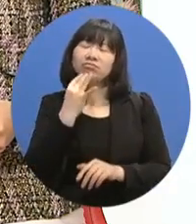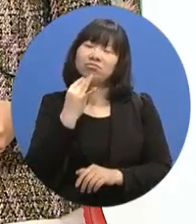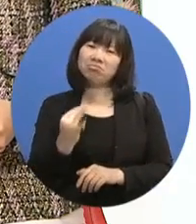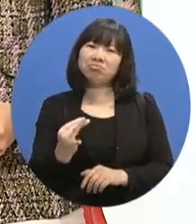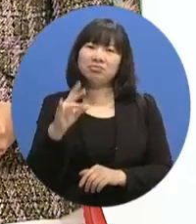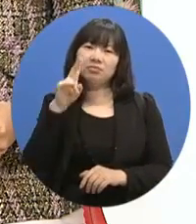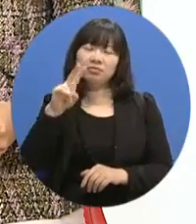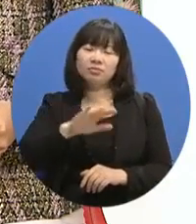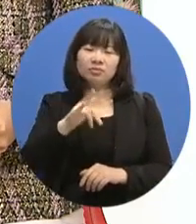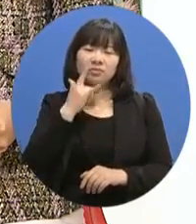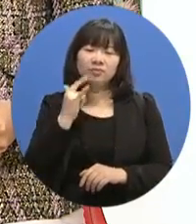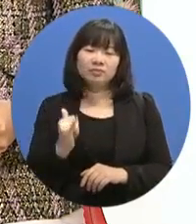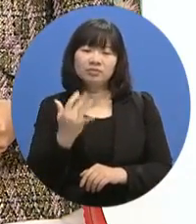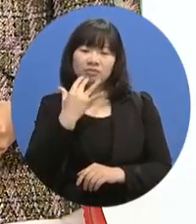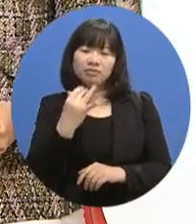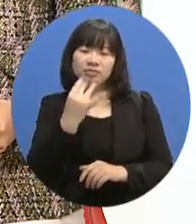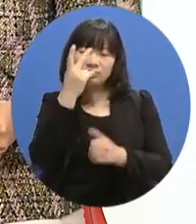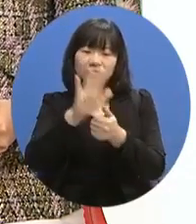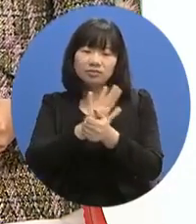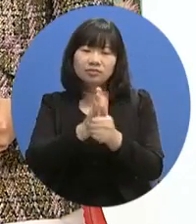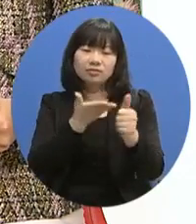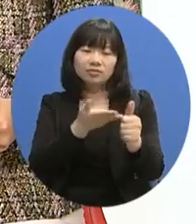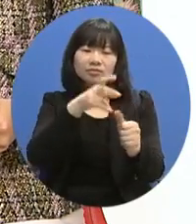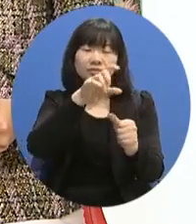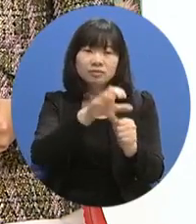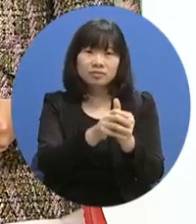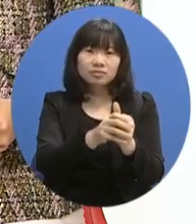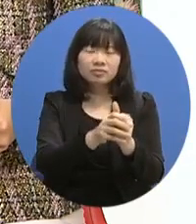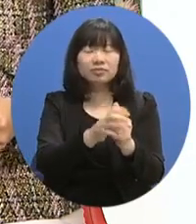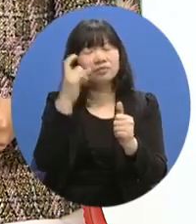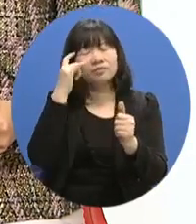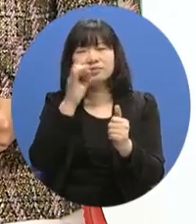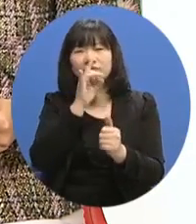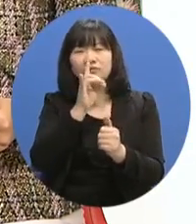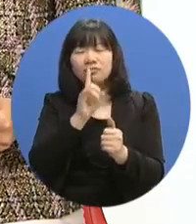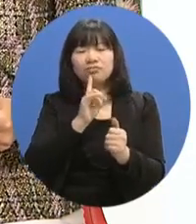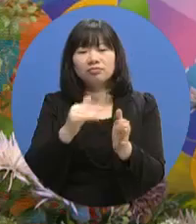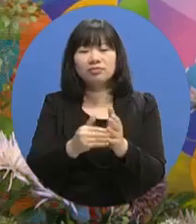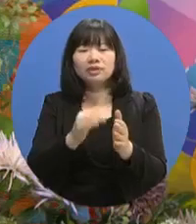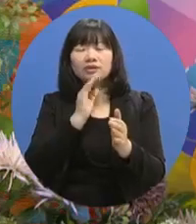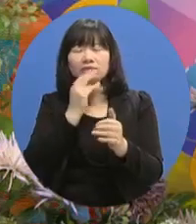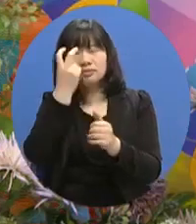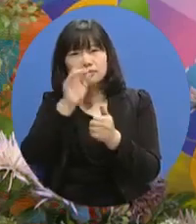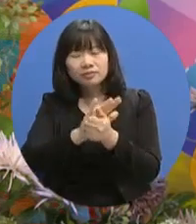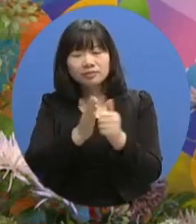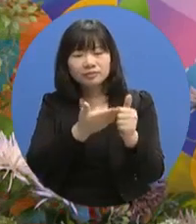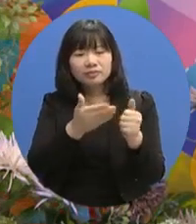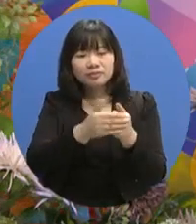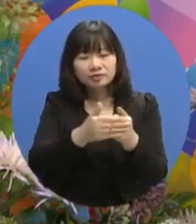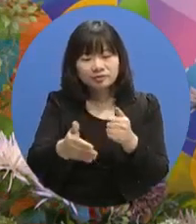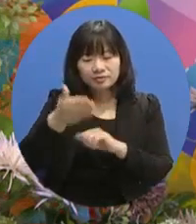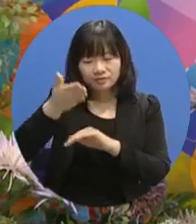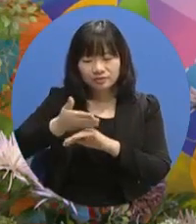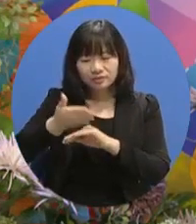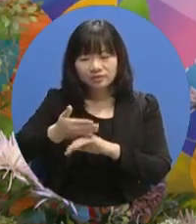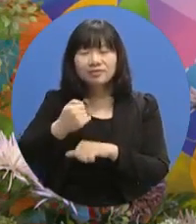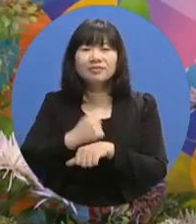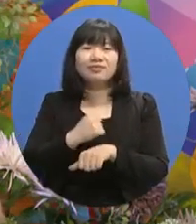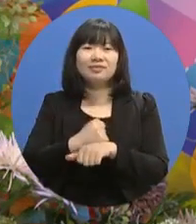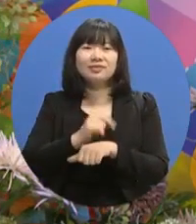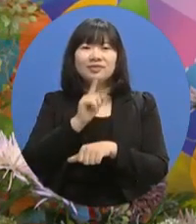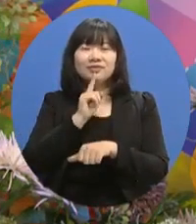당연하지. 그리고 우리 엄마 아빠가 당연히 봐줘야지. 이렇게 생각하시는 건 안 되고요. 그럼요. 정말 봐주셔서 감사합니다라는 네.